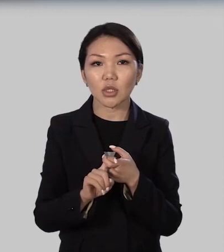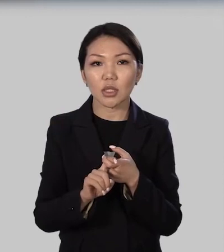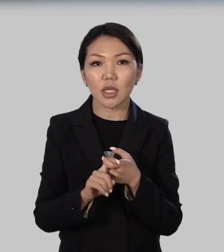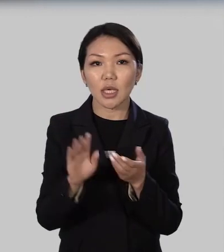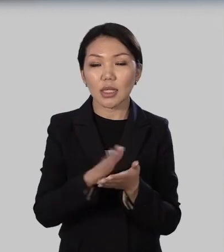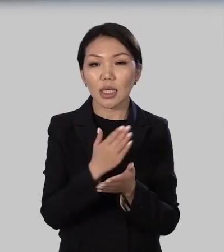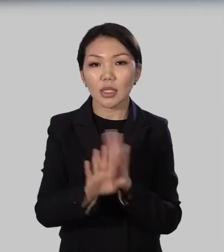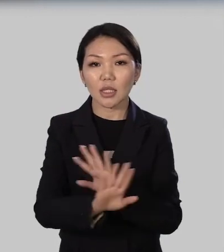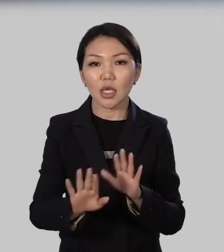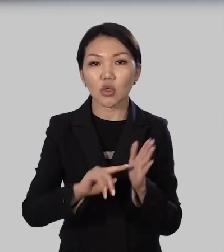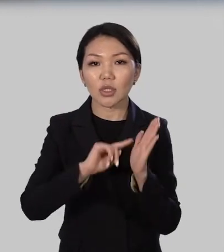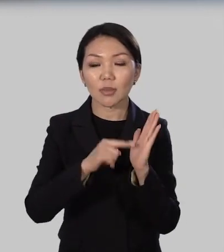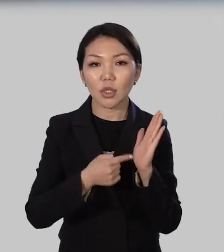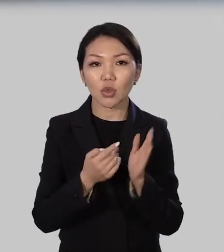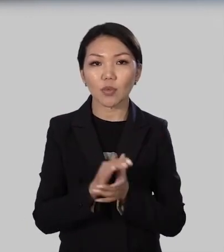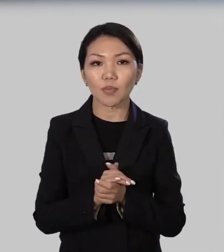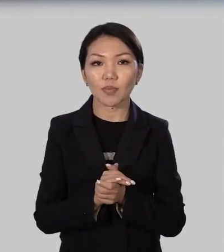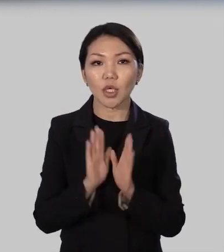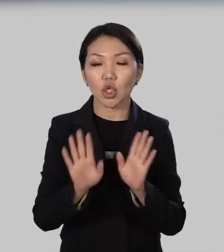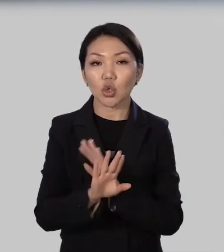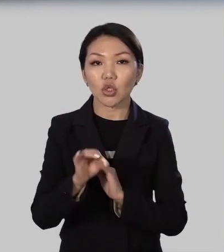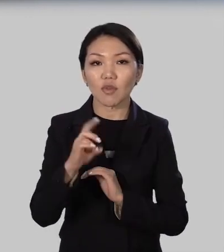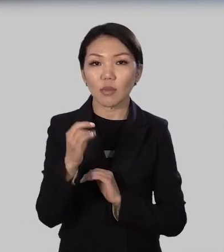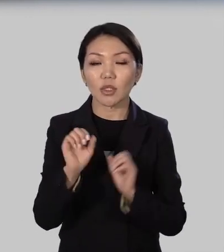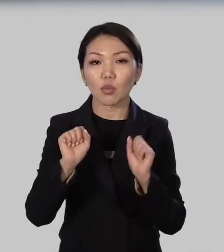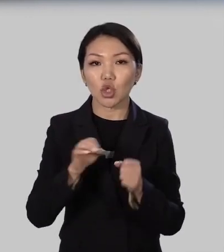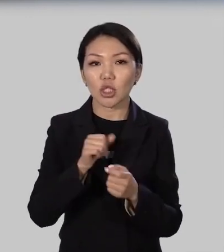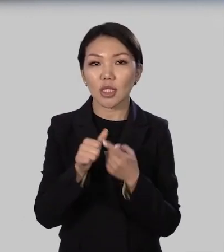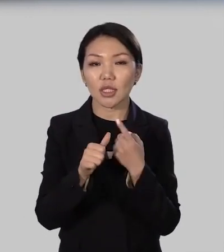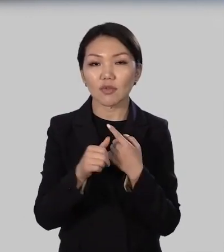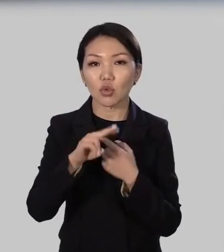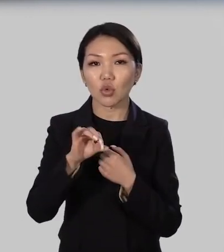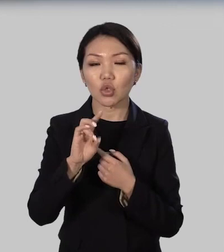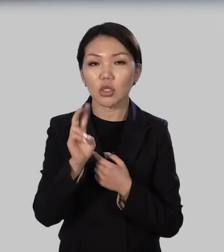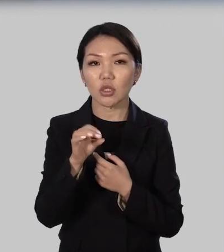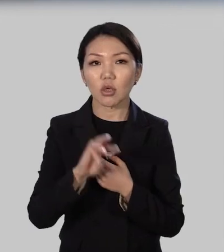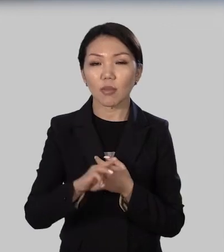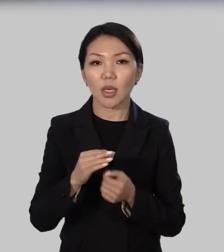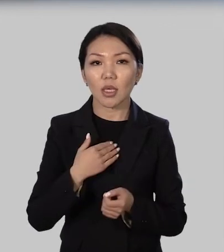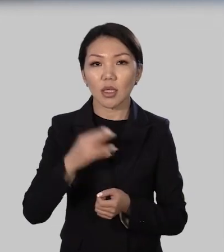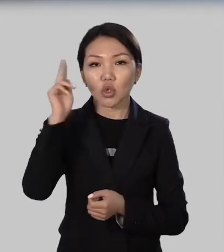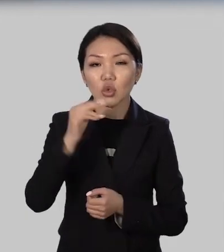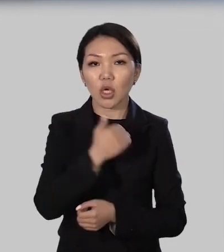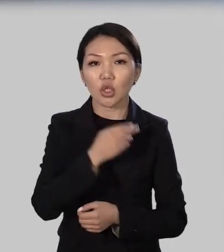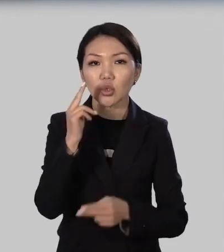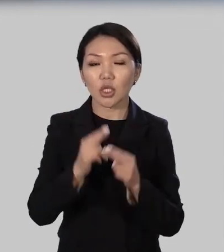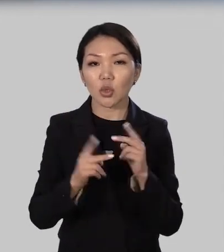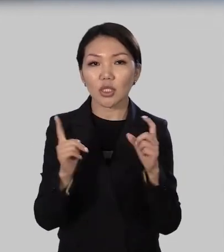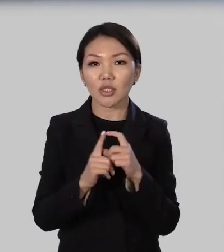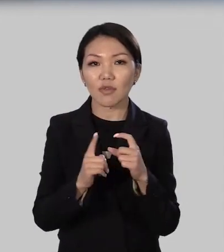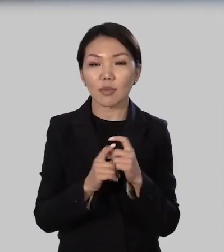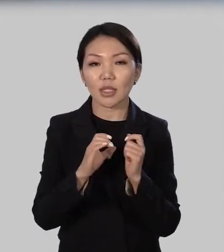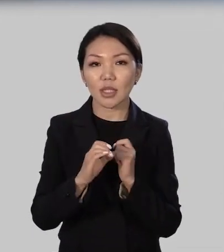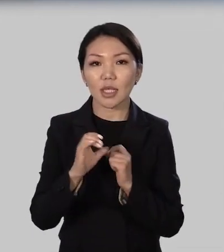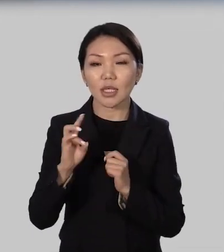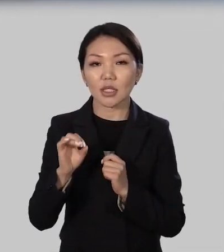союзы не отделяются запятой. Не только живописца можно назвать художником. А наш урок хочу закончить словами